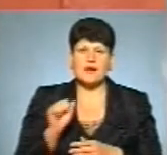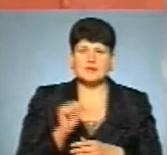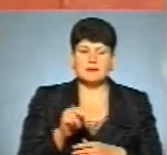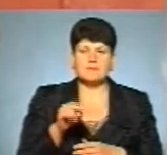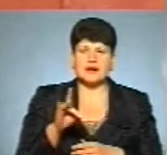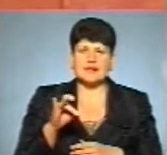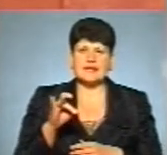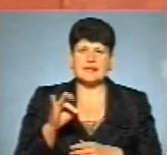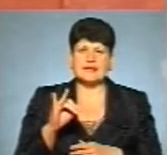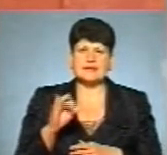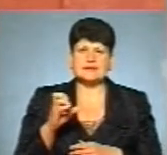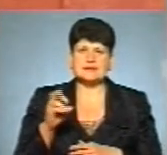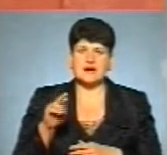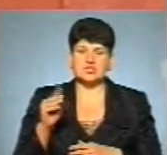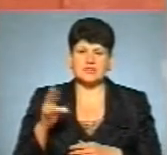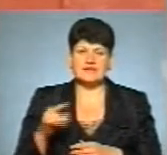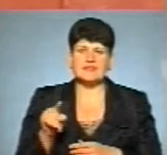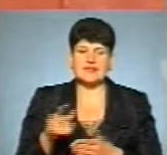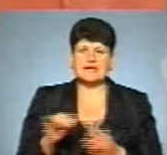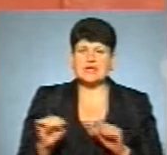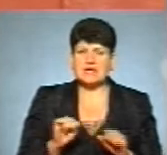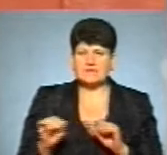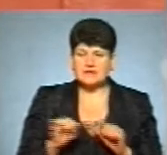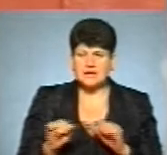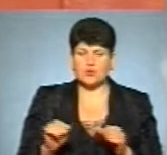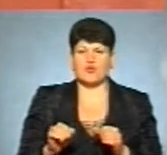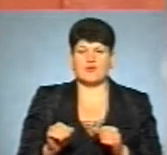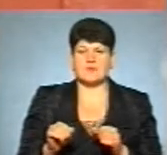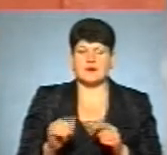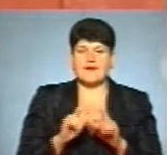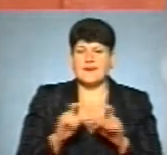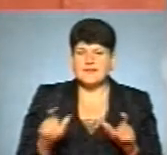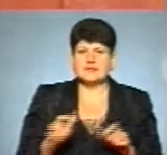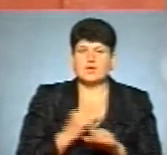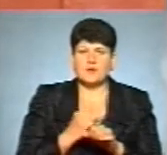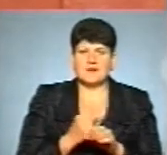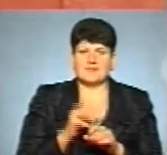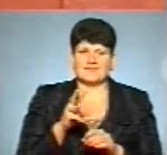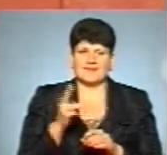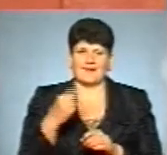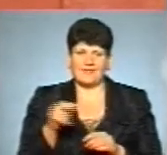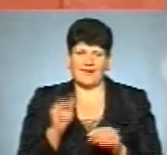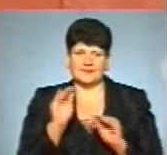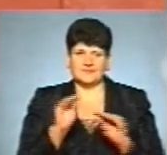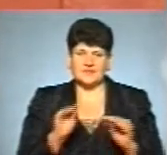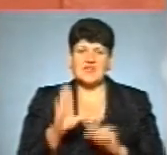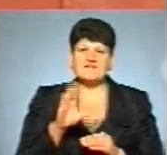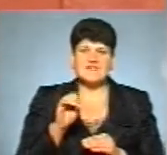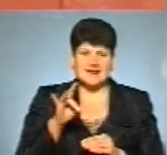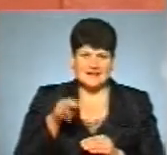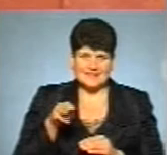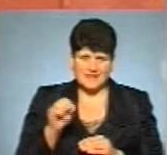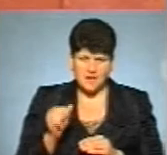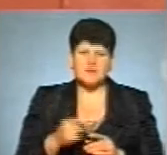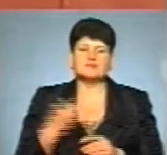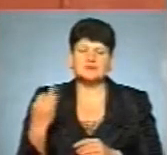є керівником однієї з агенцій, яка робить саме оцей 3D-дизайн. І є не тільки Вертеба, хоча Вертеба один з найцікавіших